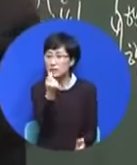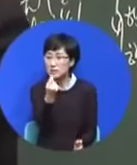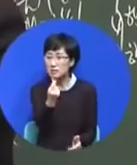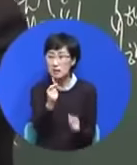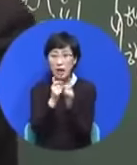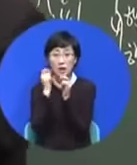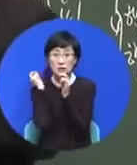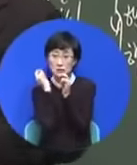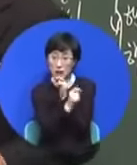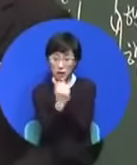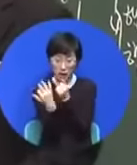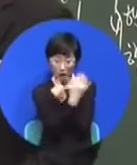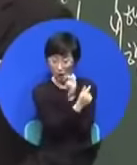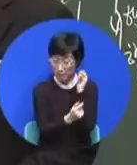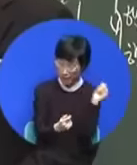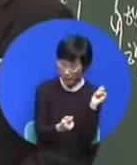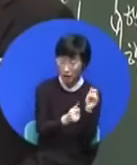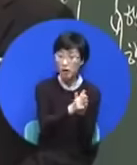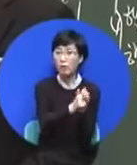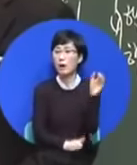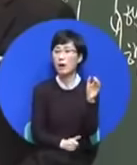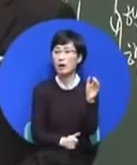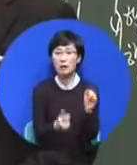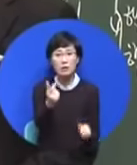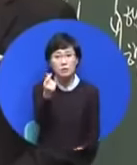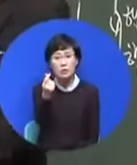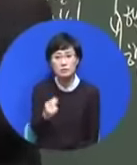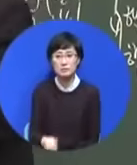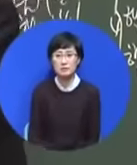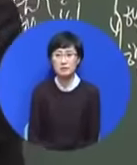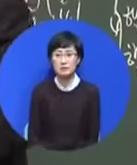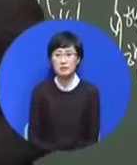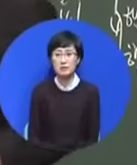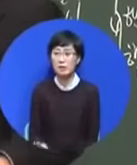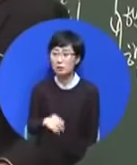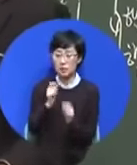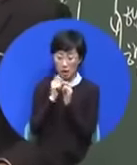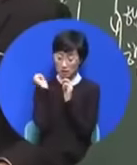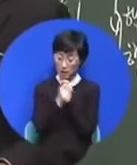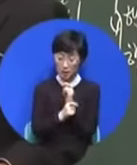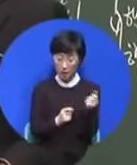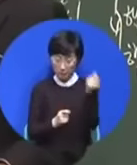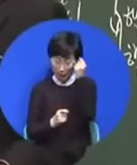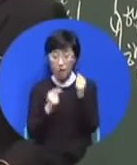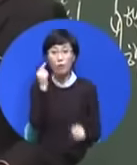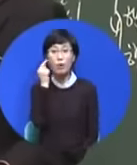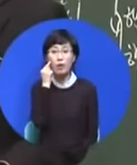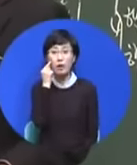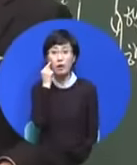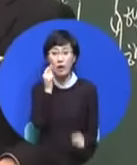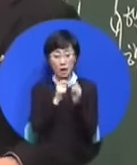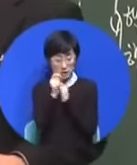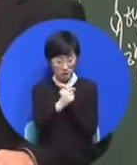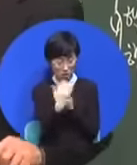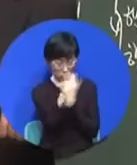사기꾼 말 들으면 속는 거예요 아니 내가 왜 사기 당했냐 사기꾼 말 들어서